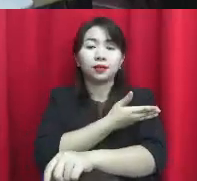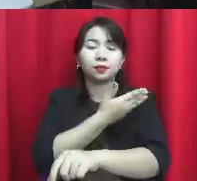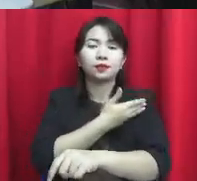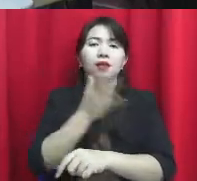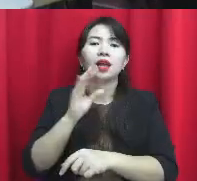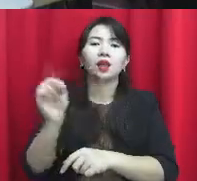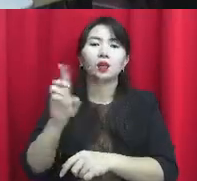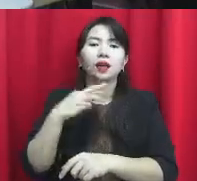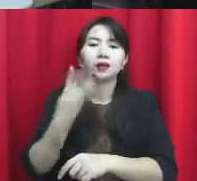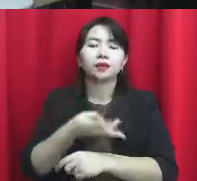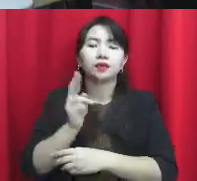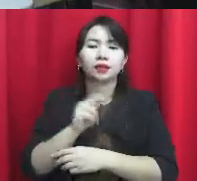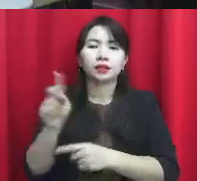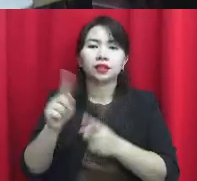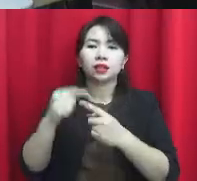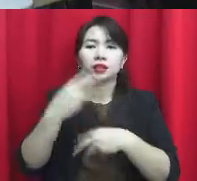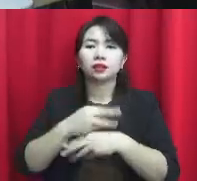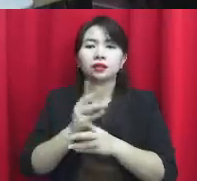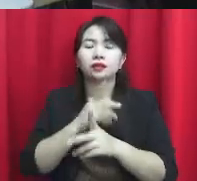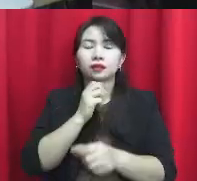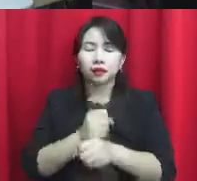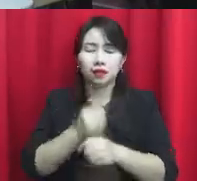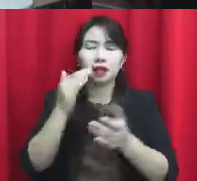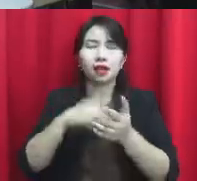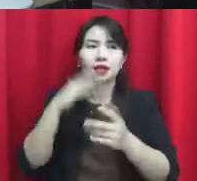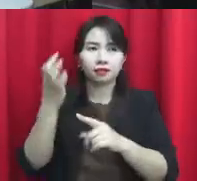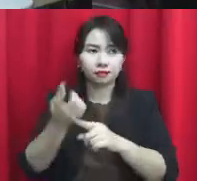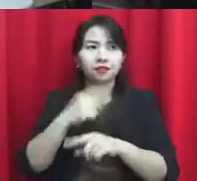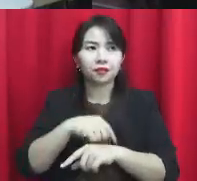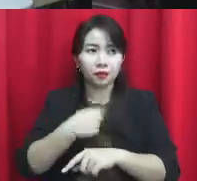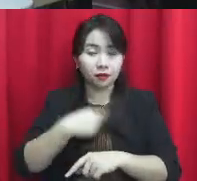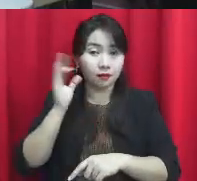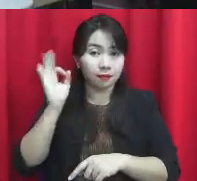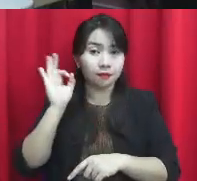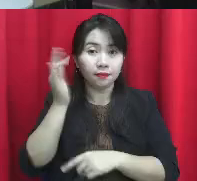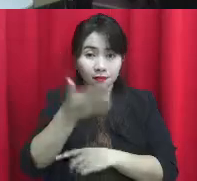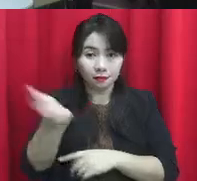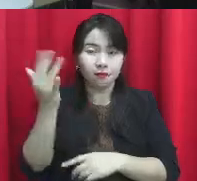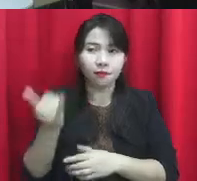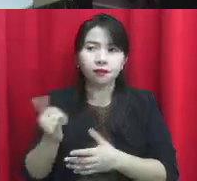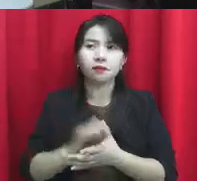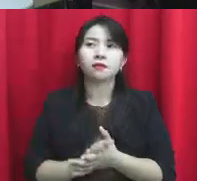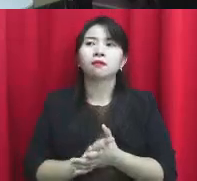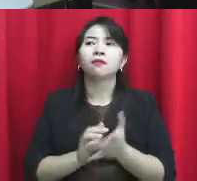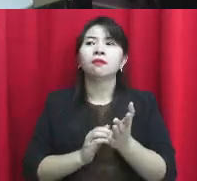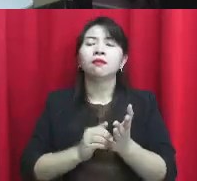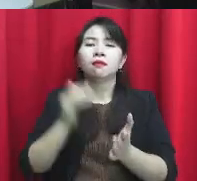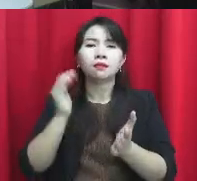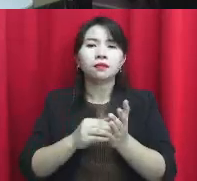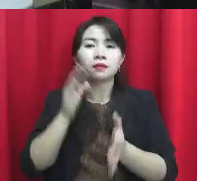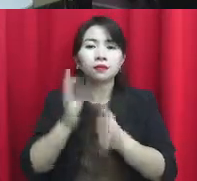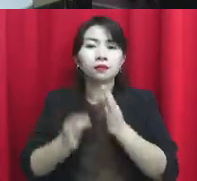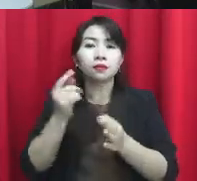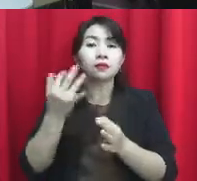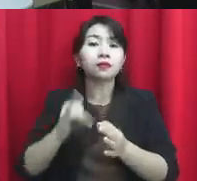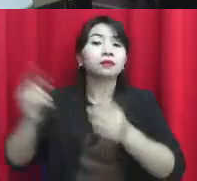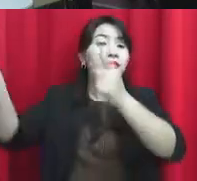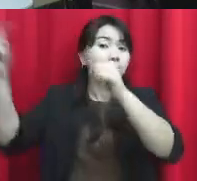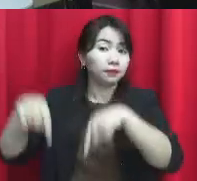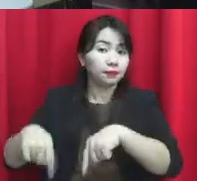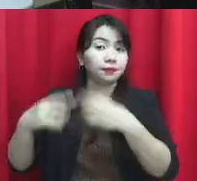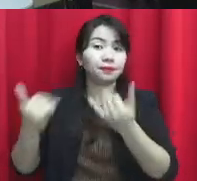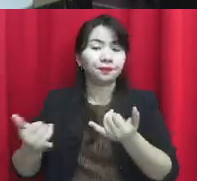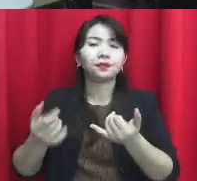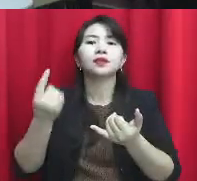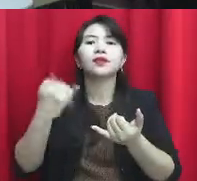We have to make it sure na sinasabi nga po namin sa iyo every time we're preaching and I mention it in the pulpit na pag bumalik sila dito yung Babalikan nila kilala rin yyung